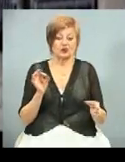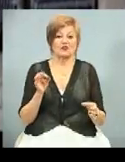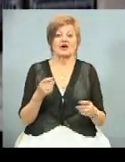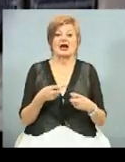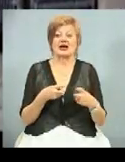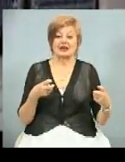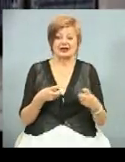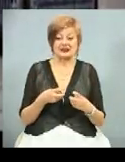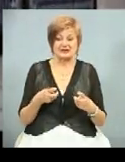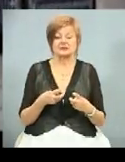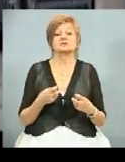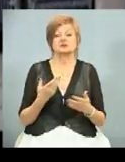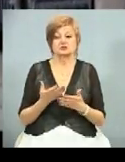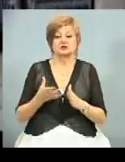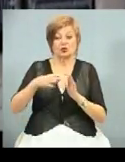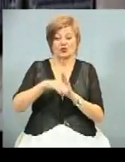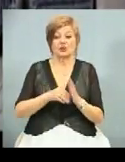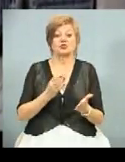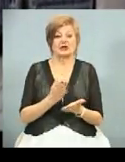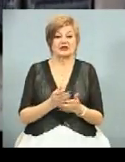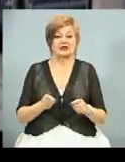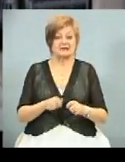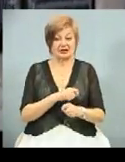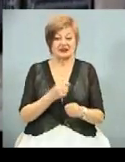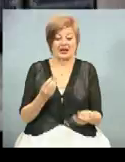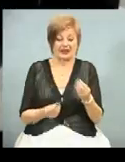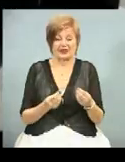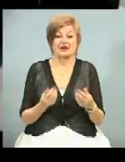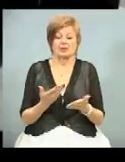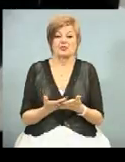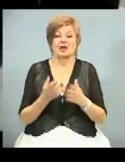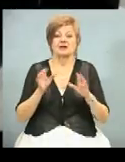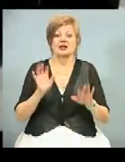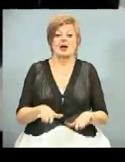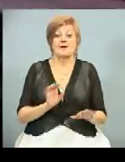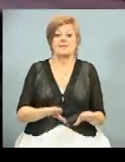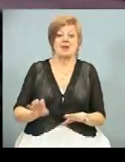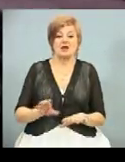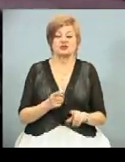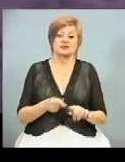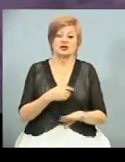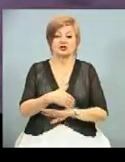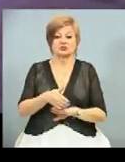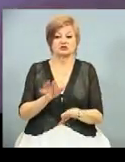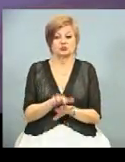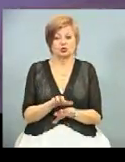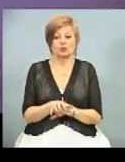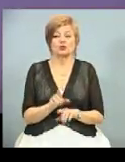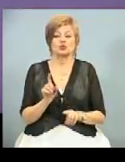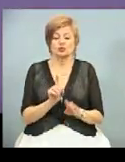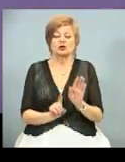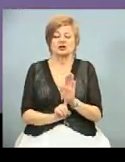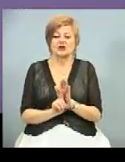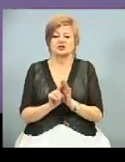саме автомашин якраз і містить тканину. Тож, граючись м'ячем або взуваючи гумові черевики, згадайте, який шлях подолала